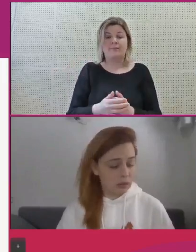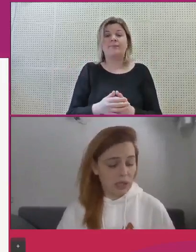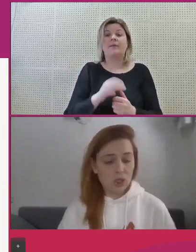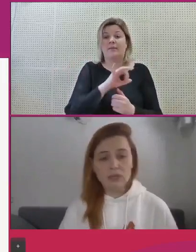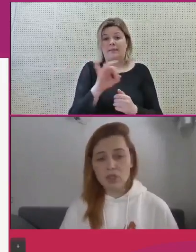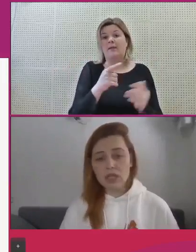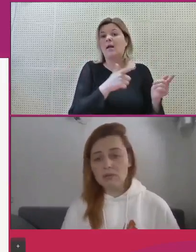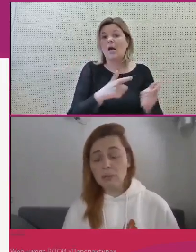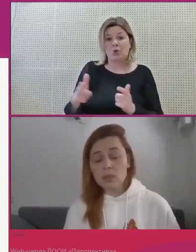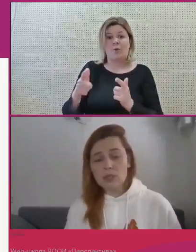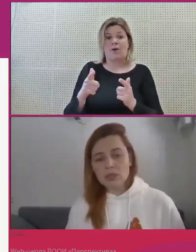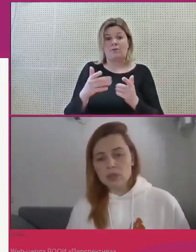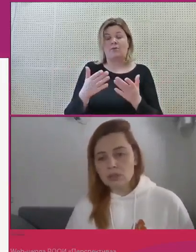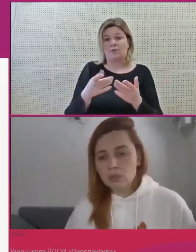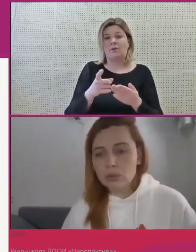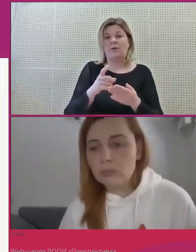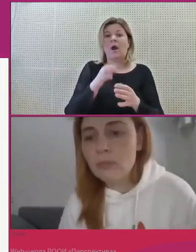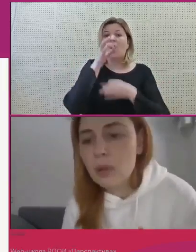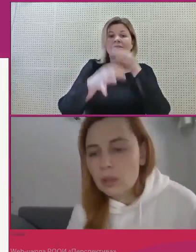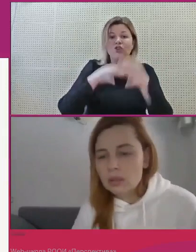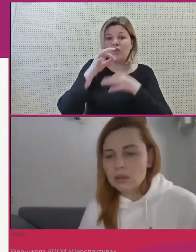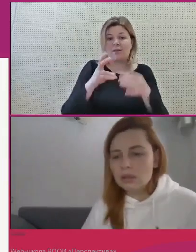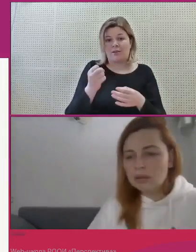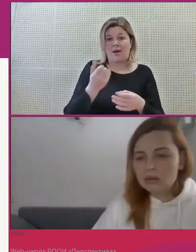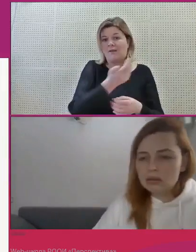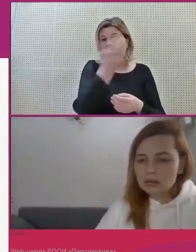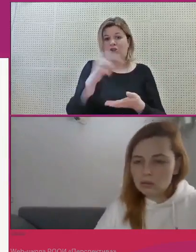готова дальше отвечать на вопросы, надеюсь, они будут.